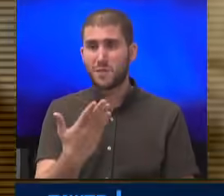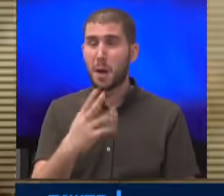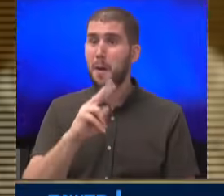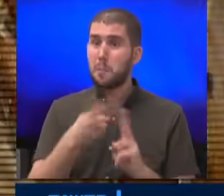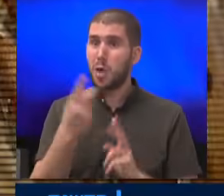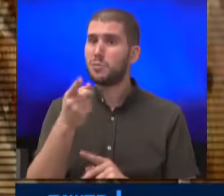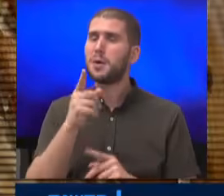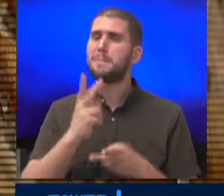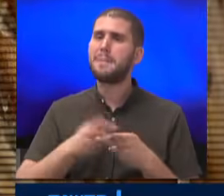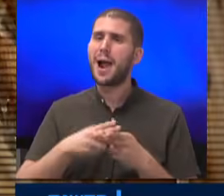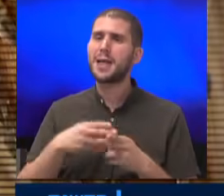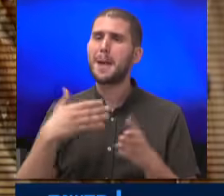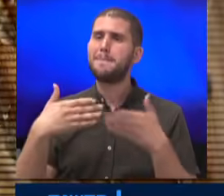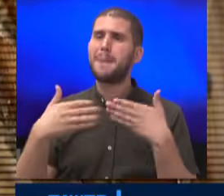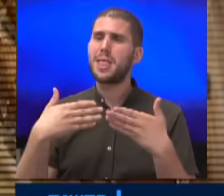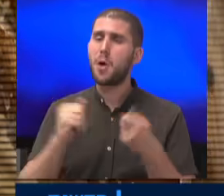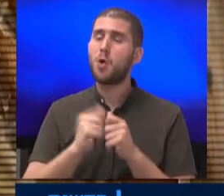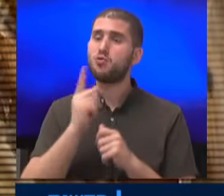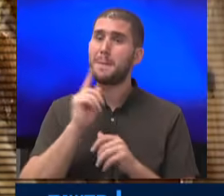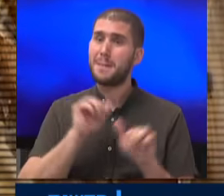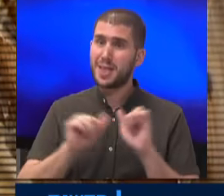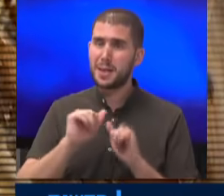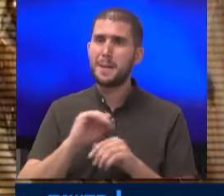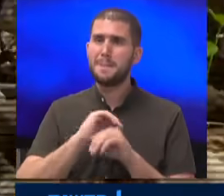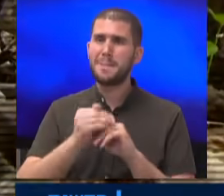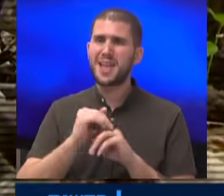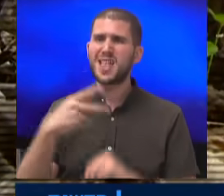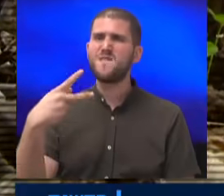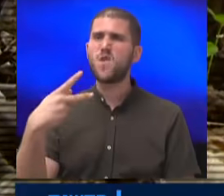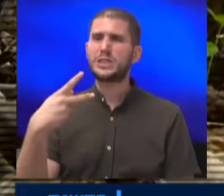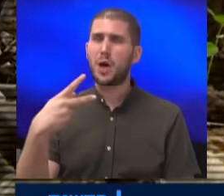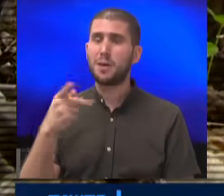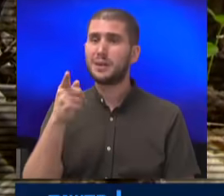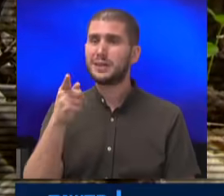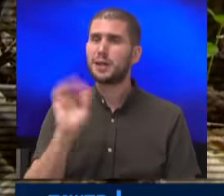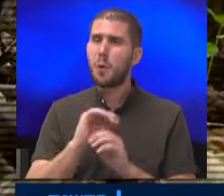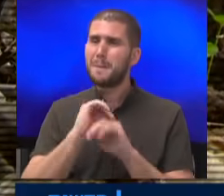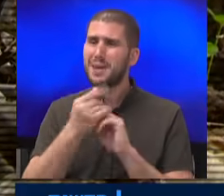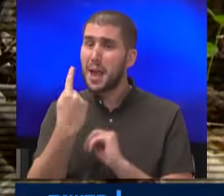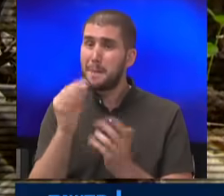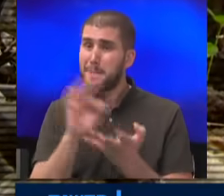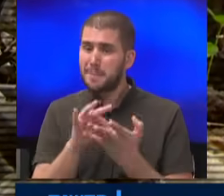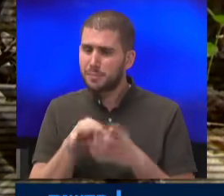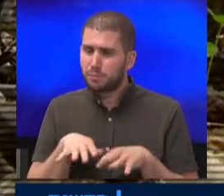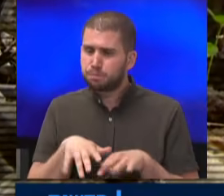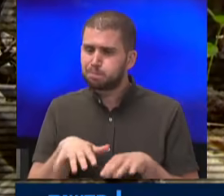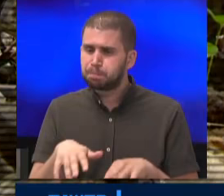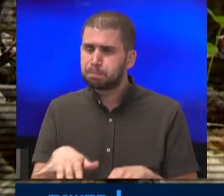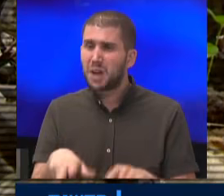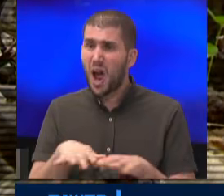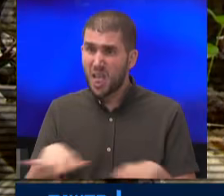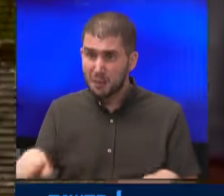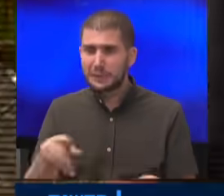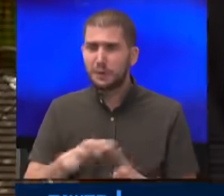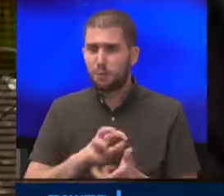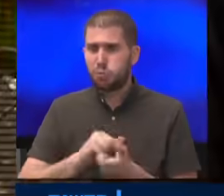או בשמה המדעי פטריית הפוזריום. זה נבגים של פטריה שברגע שהם נכנסים באדמה, זה מרסק את הצמח